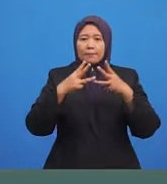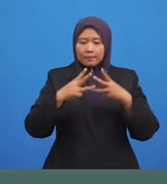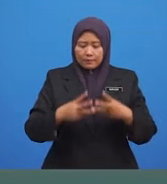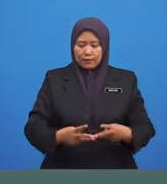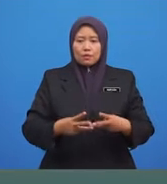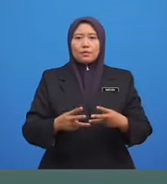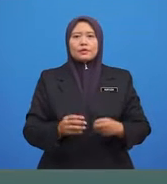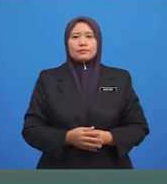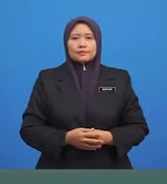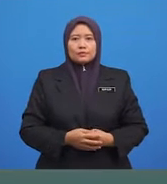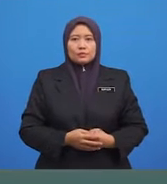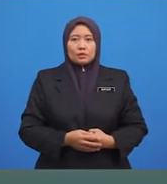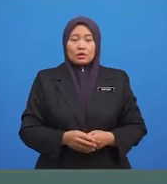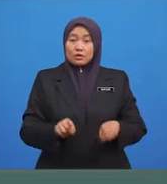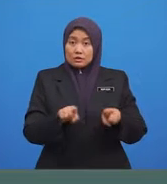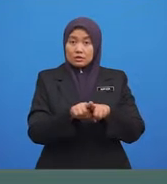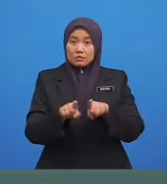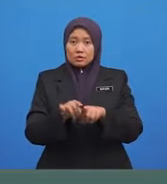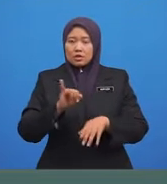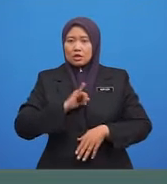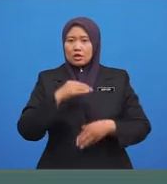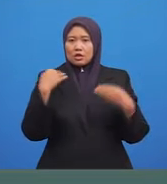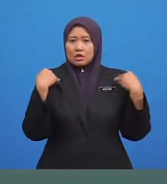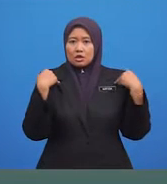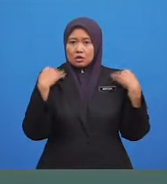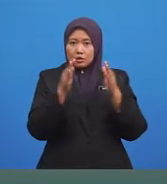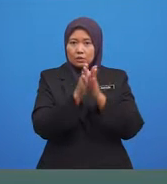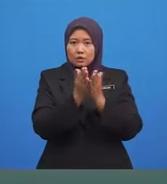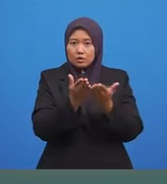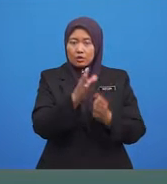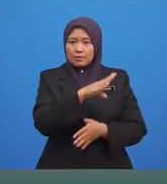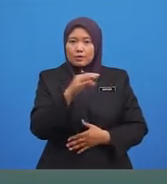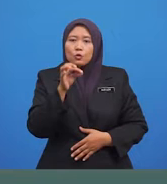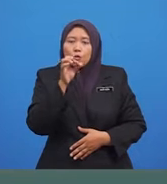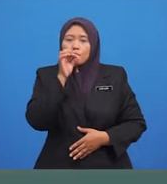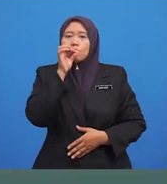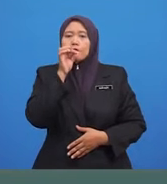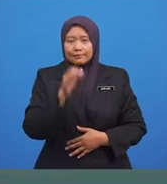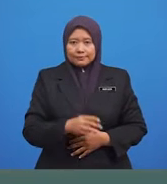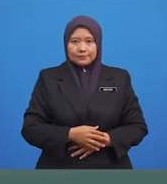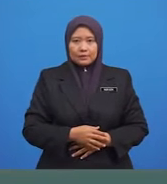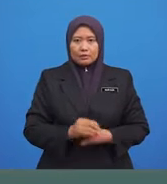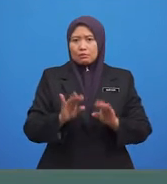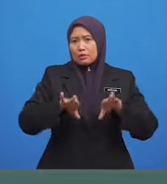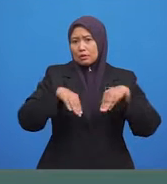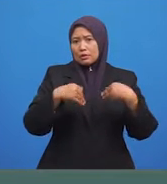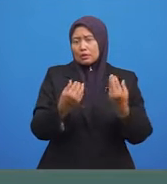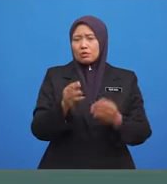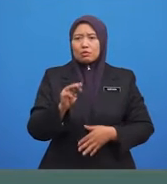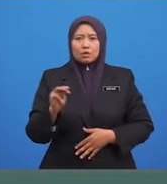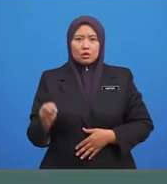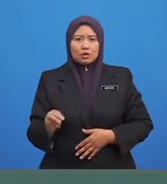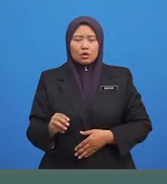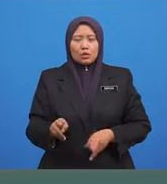Bersama cikgu ada sebuah buku dan penyedut minuman. Bagaimana murid-murid